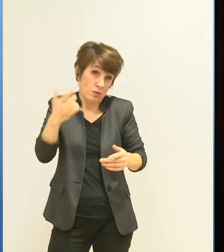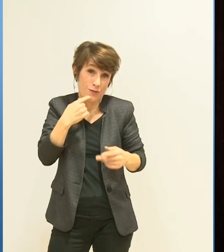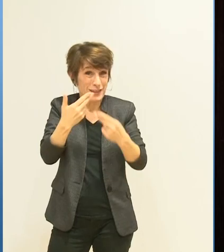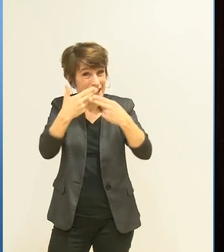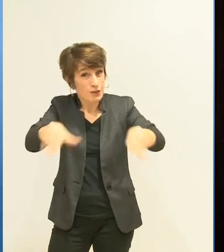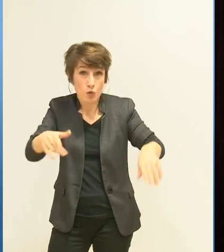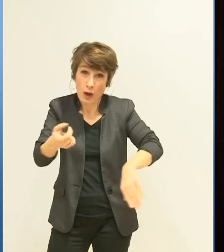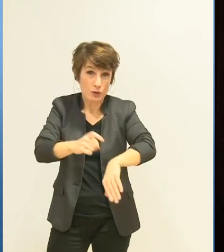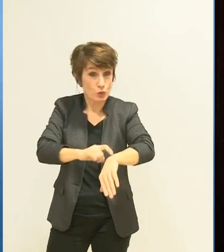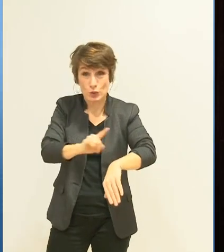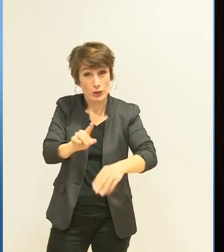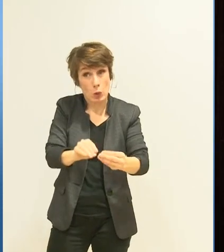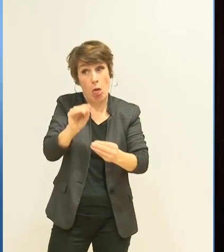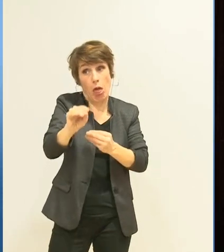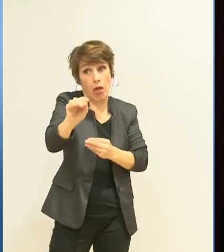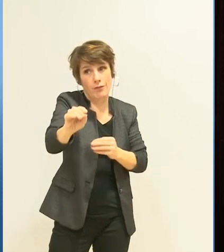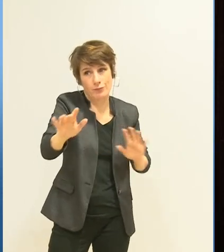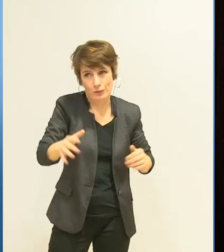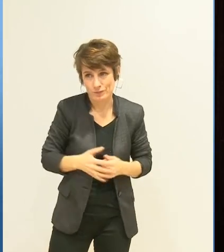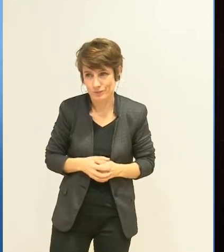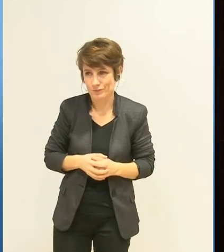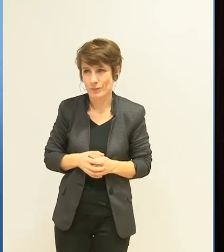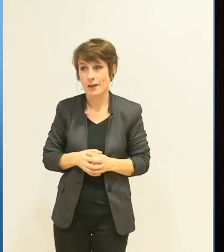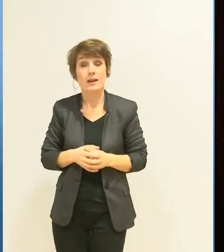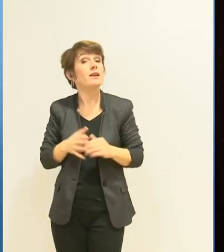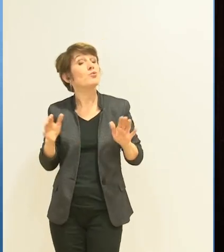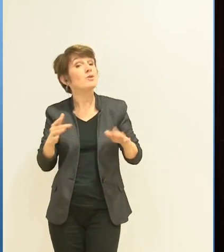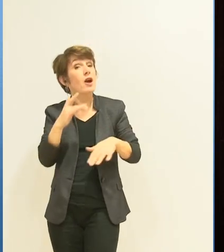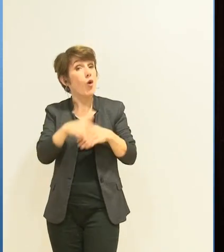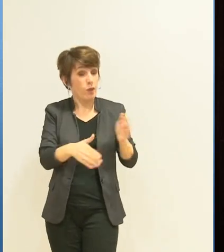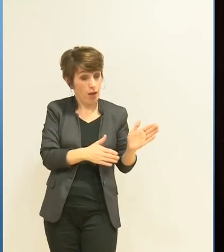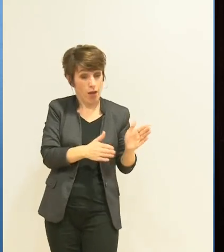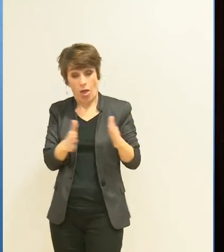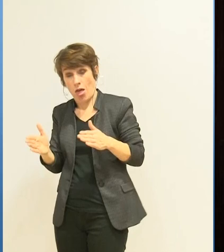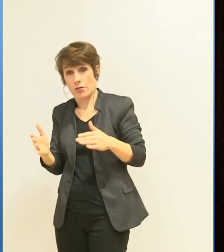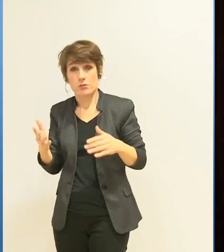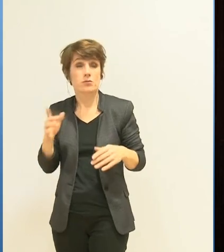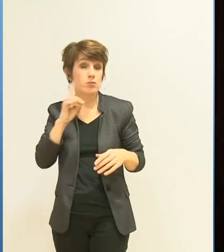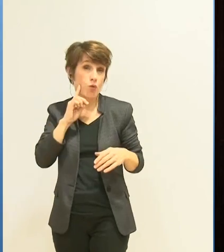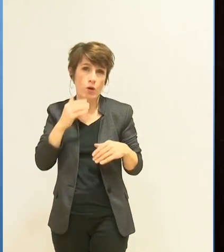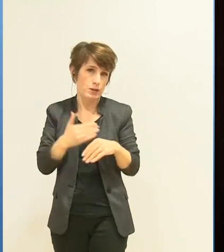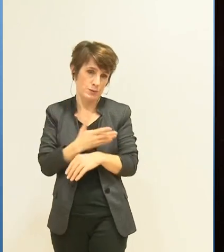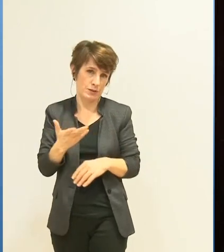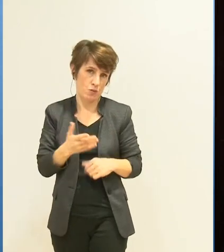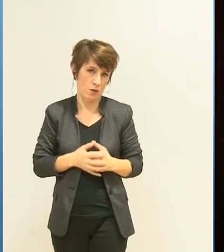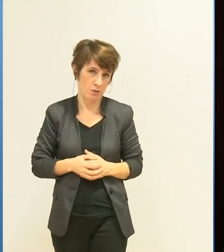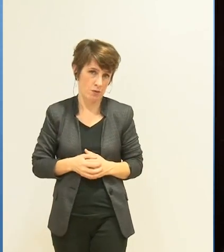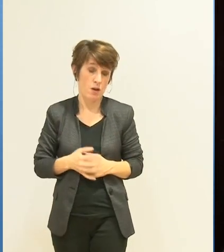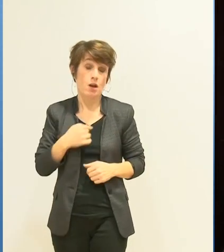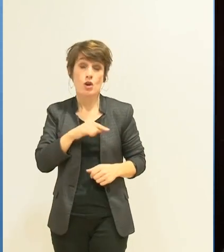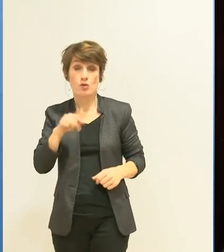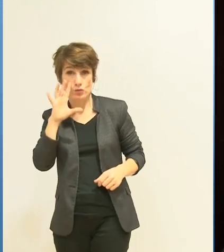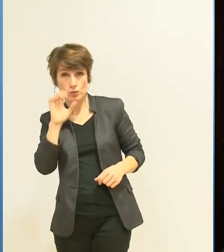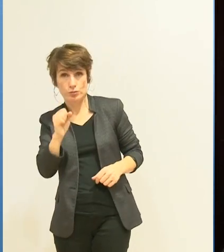ni ni d'ailleurs le fait de prendre du retard parce que qu'est ce qui se passe actuellement à quai ce qu'on constate on constate